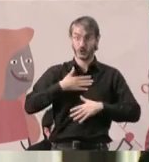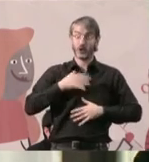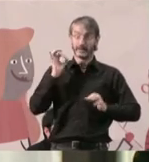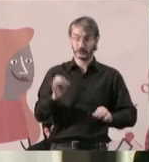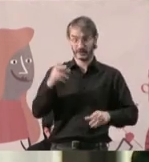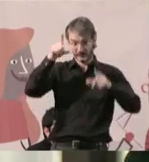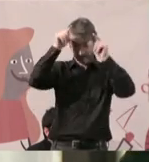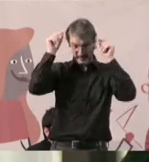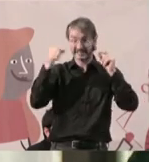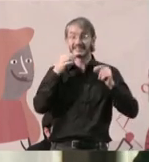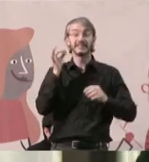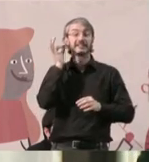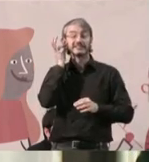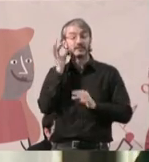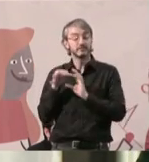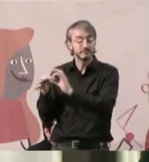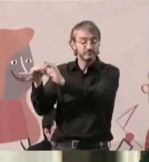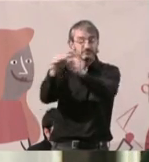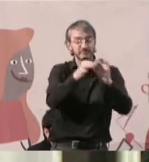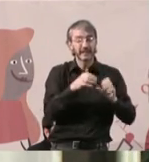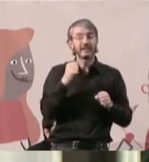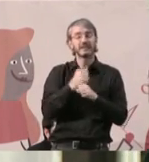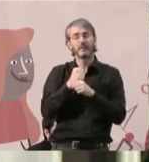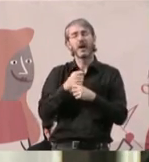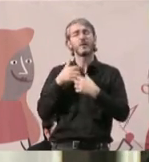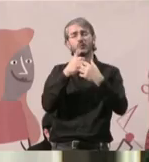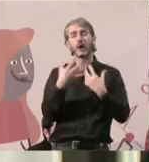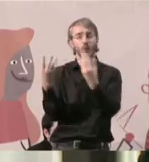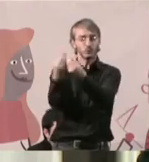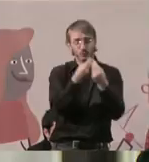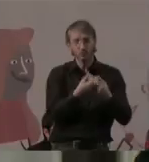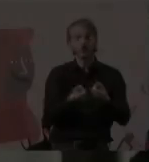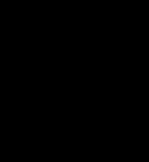Lluitar juntes ens fa felices i ens fa més saludables.